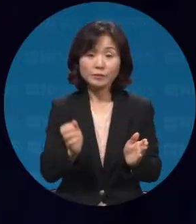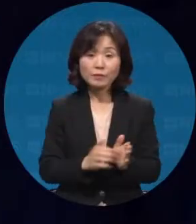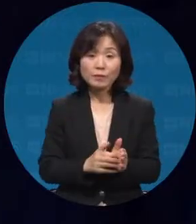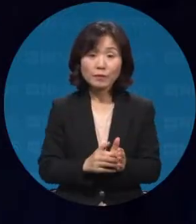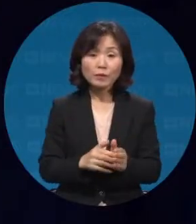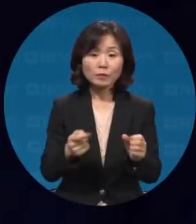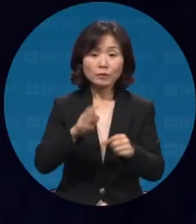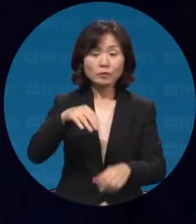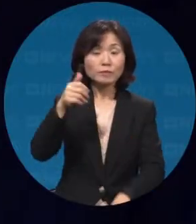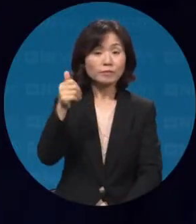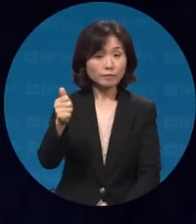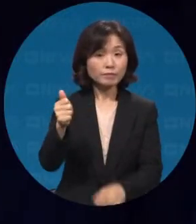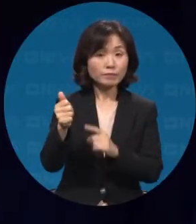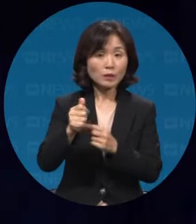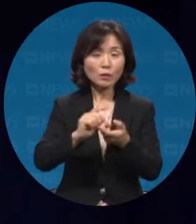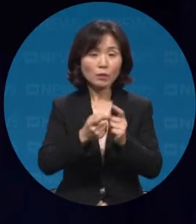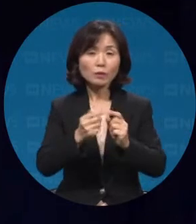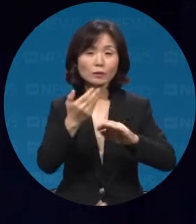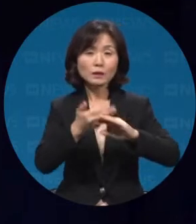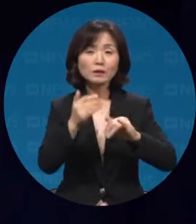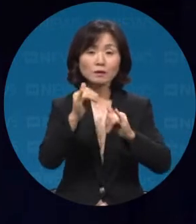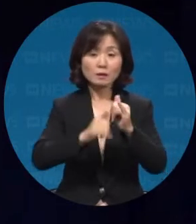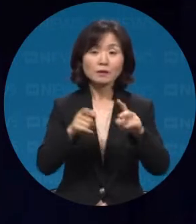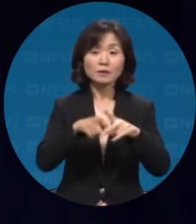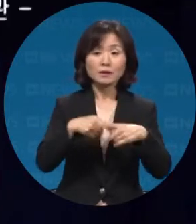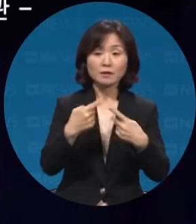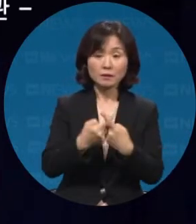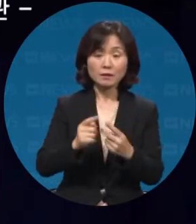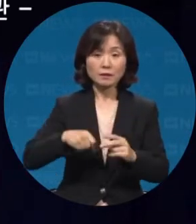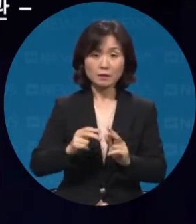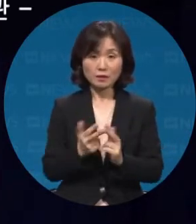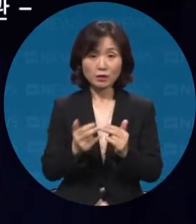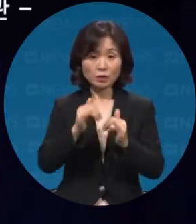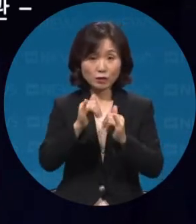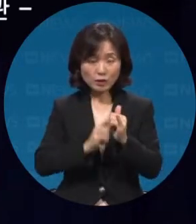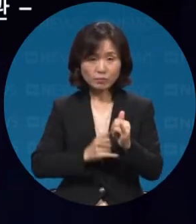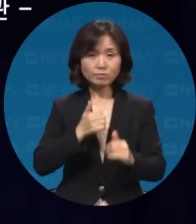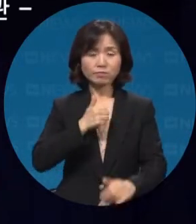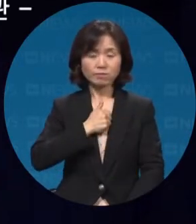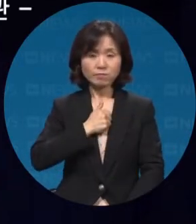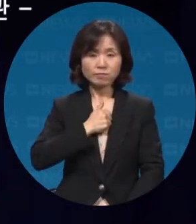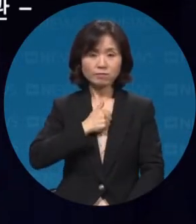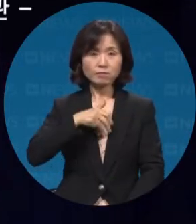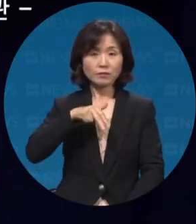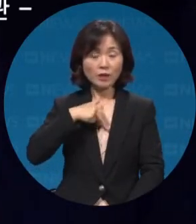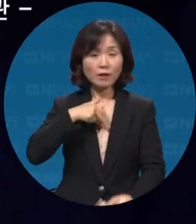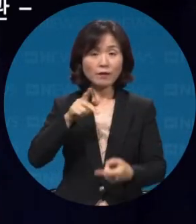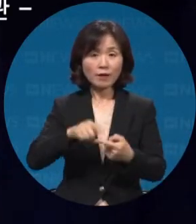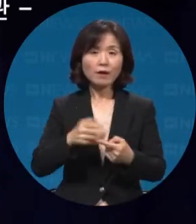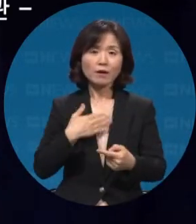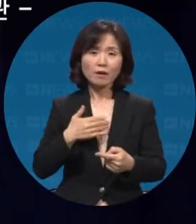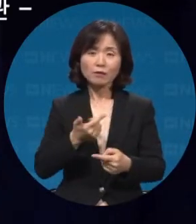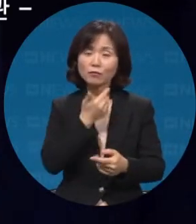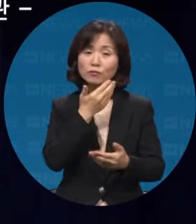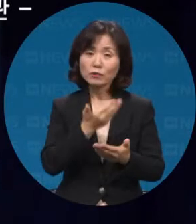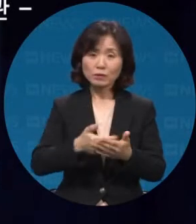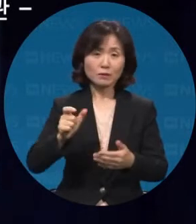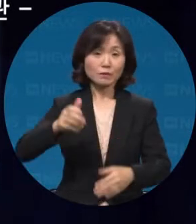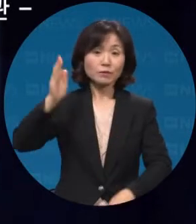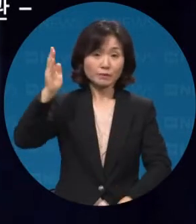교육부 장관은 서로 다른 역사를 이해하고 자신의 역사와 정체성에 대해 아는 것을 강조했습니다.